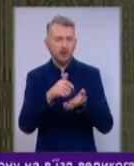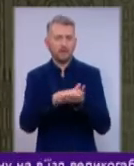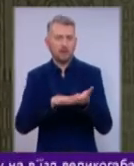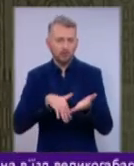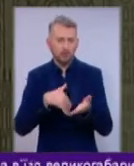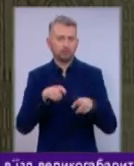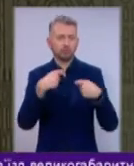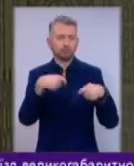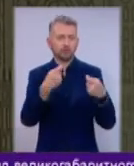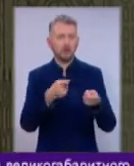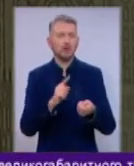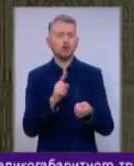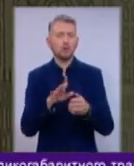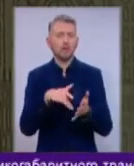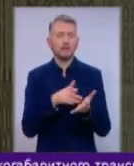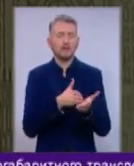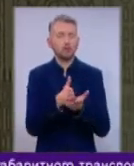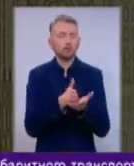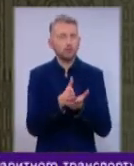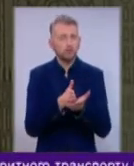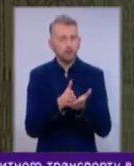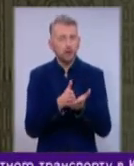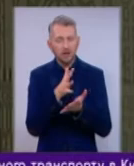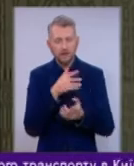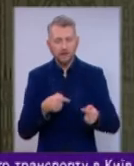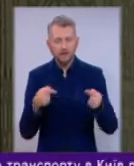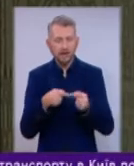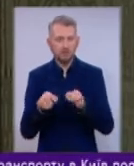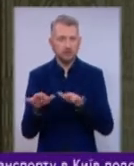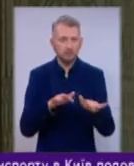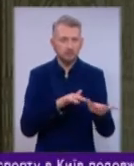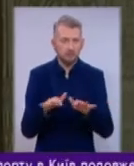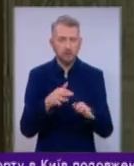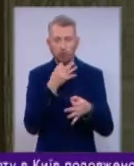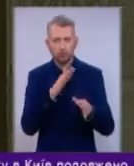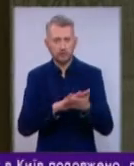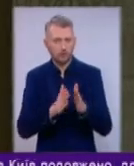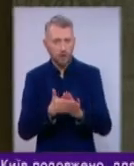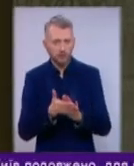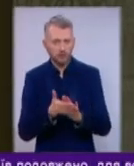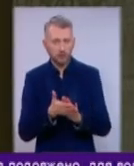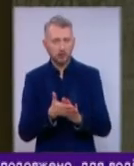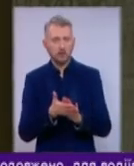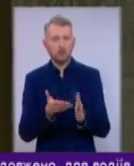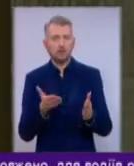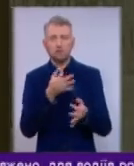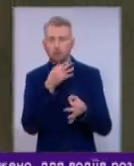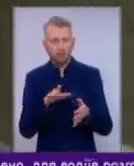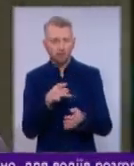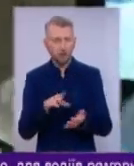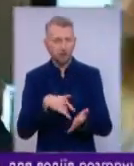соответственно, для того, чтобы городские службы своевременно реагировали, да, на ту или иную ситуацию, сложившуюся в том или ином районе